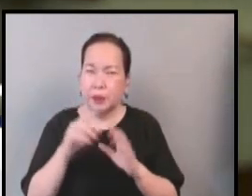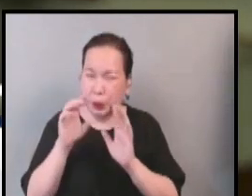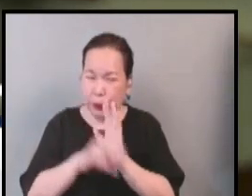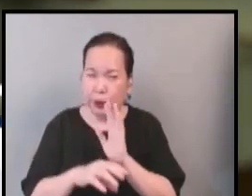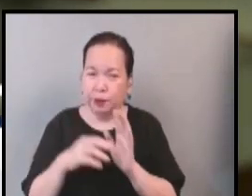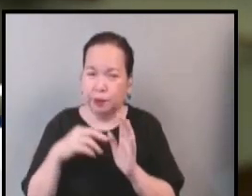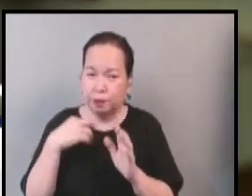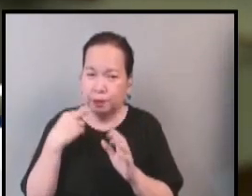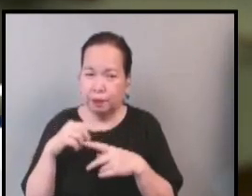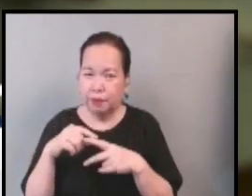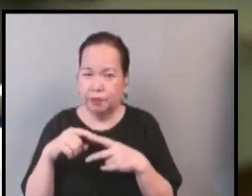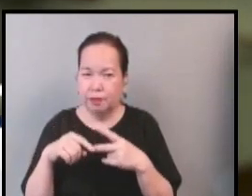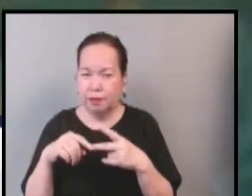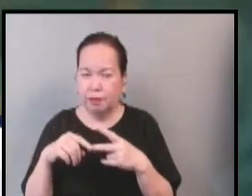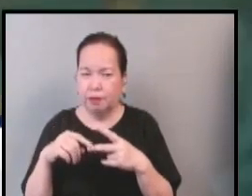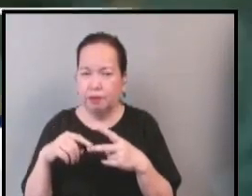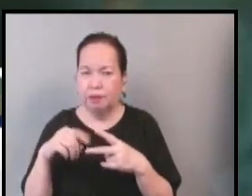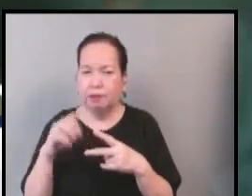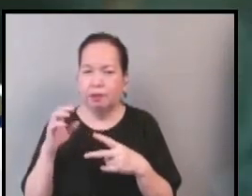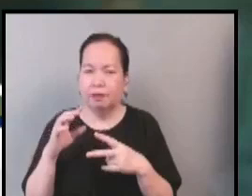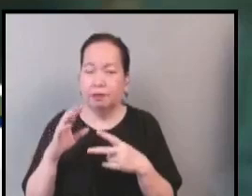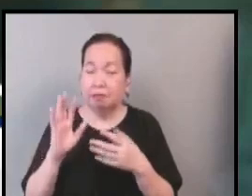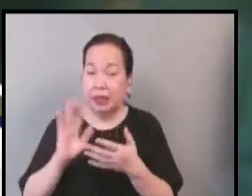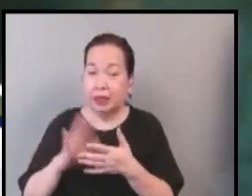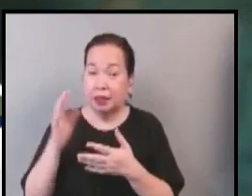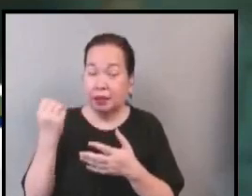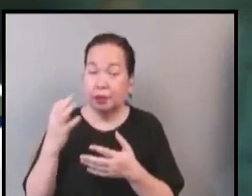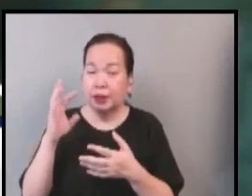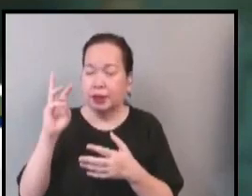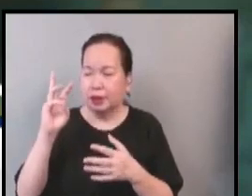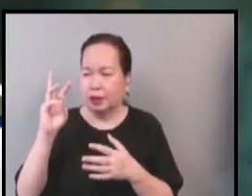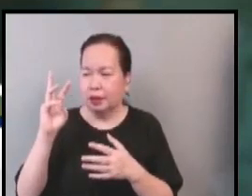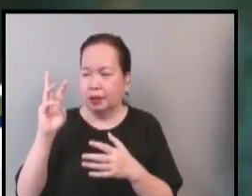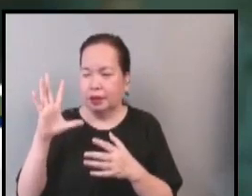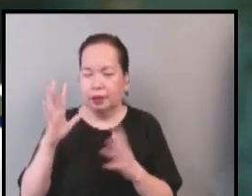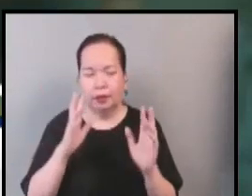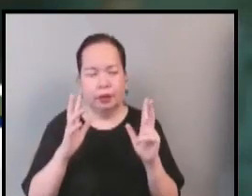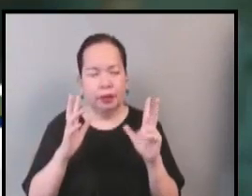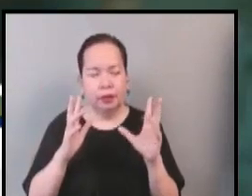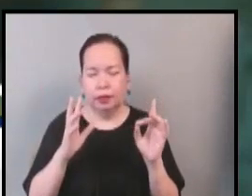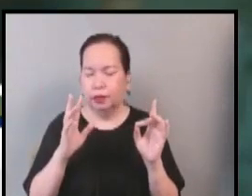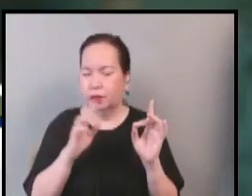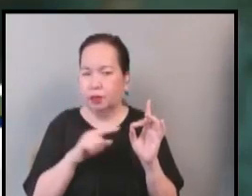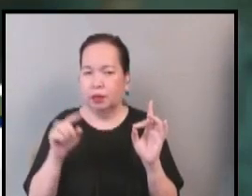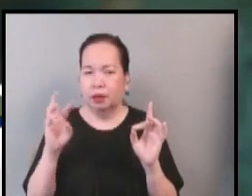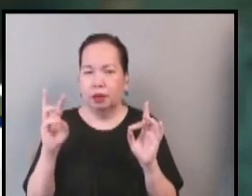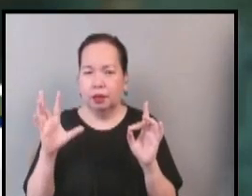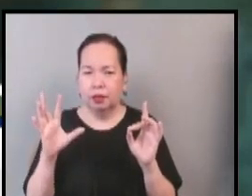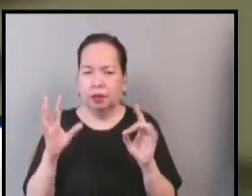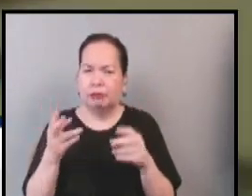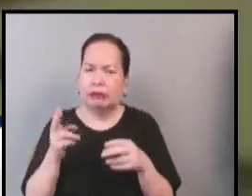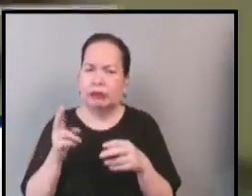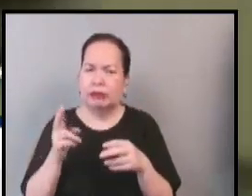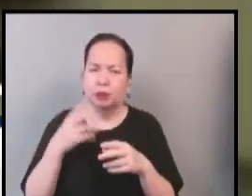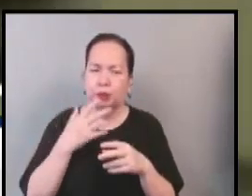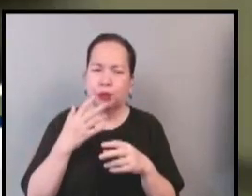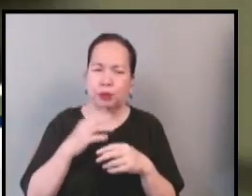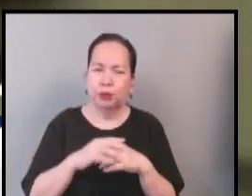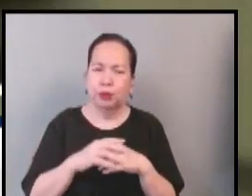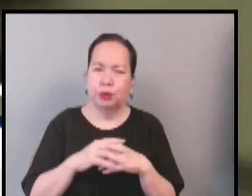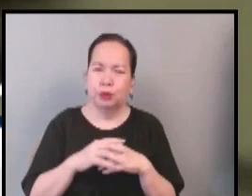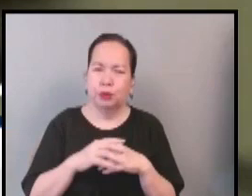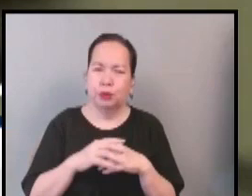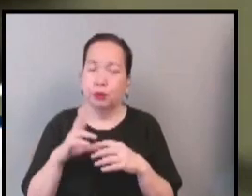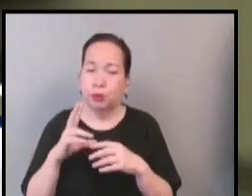65 pesos ang pinakamahal. Lumobo sa piso hanggang 7 piso ang taas presyo nang pumasok ang ikalawang